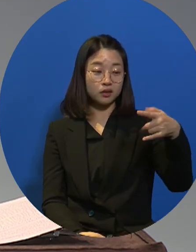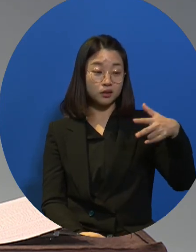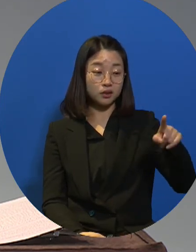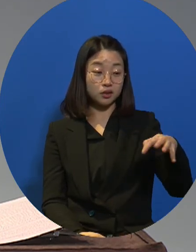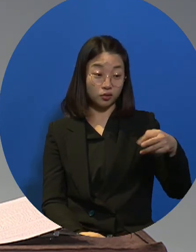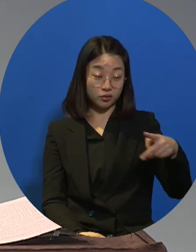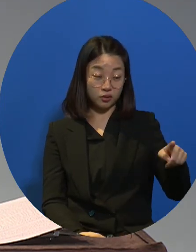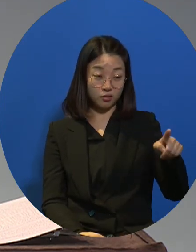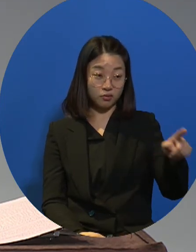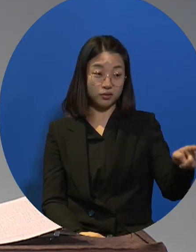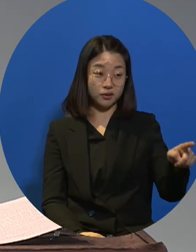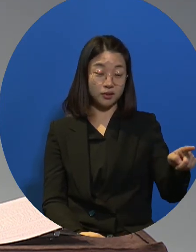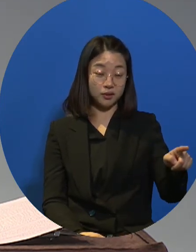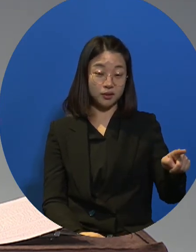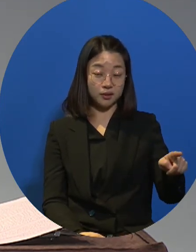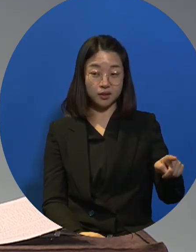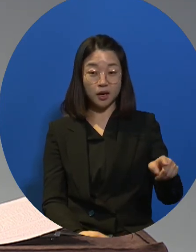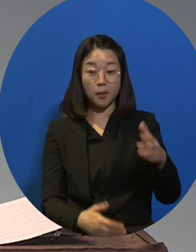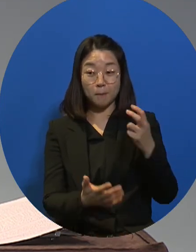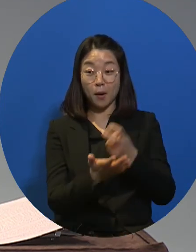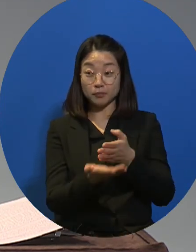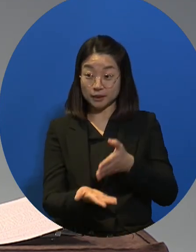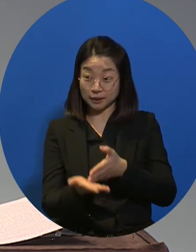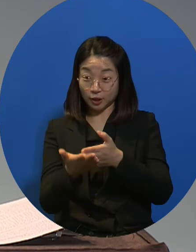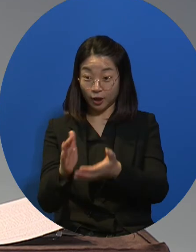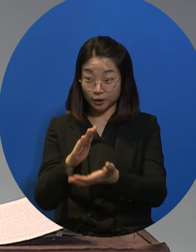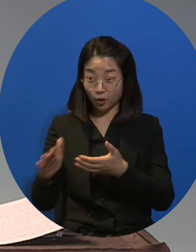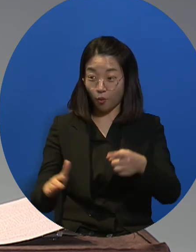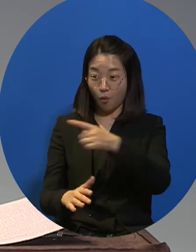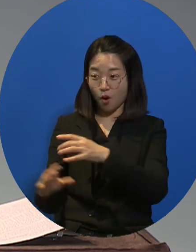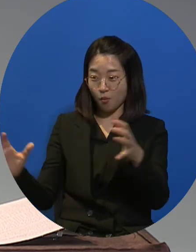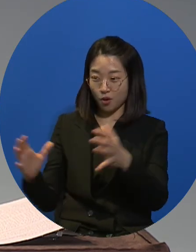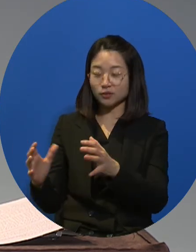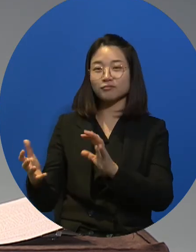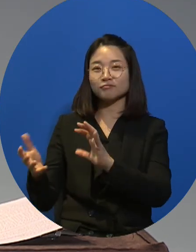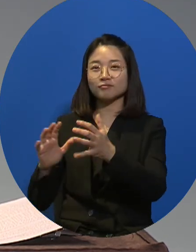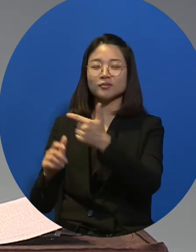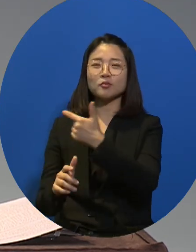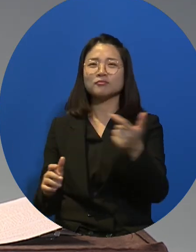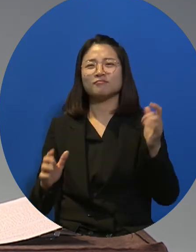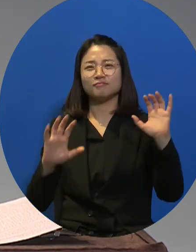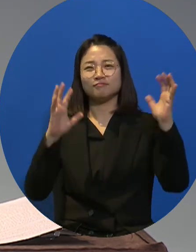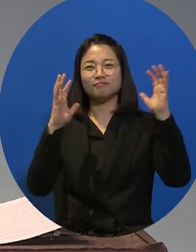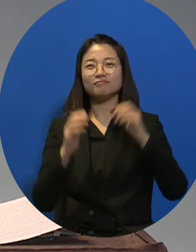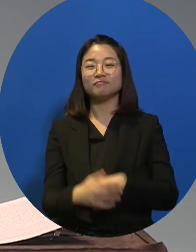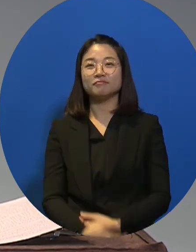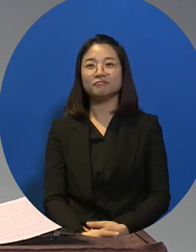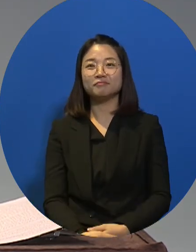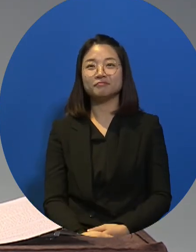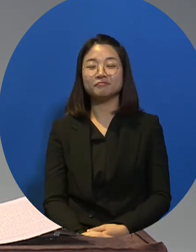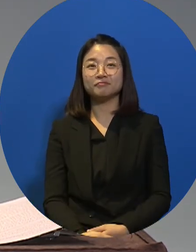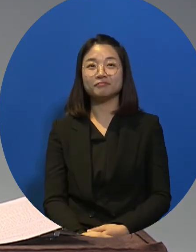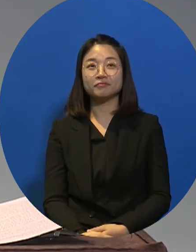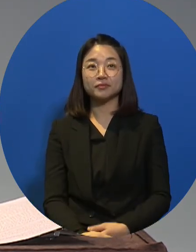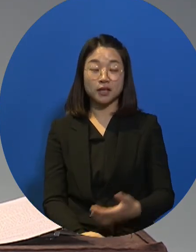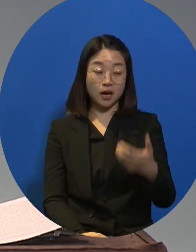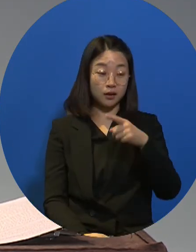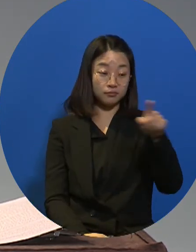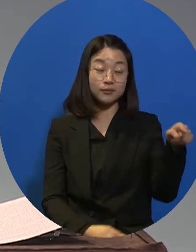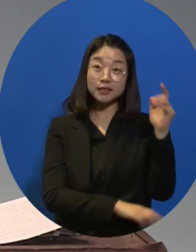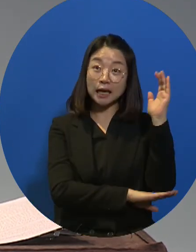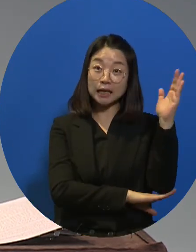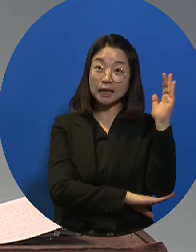뜻깊은 토론회에 참석하게 돼서 매우 감사드립니다. 또한 앞서 발제해 주신 발제자분들의